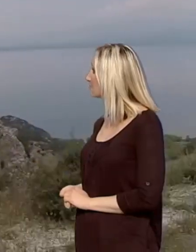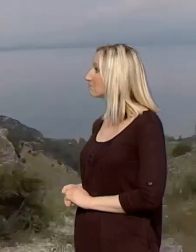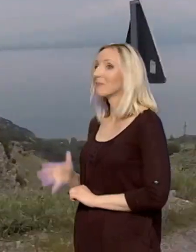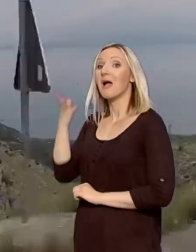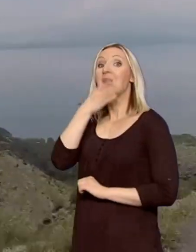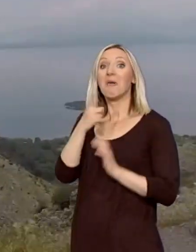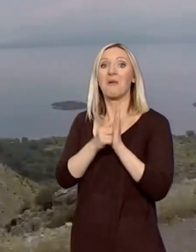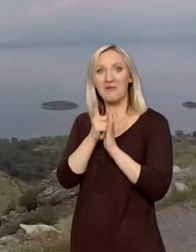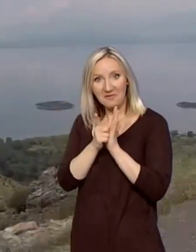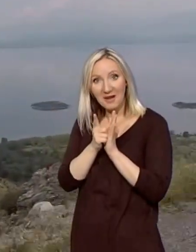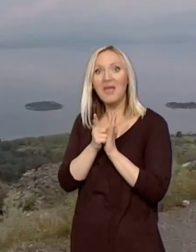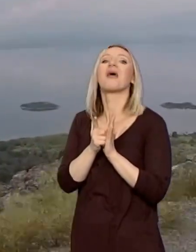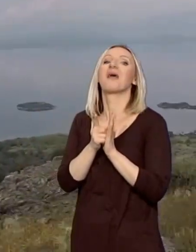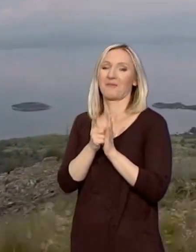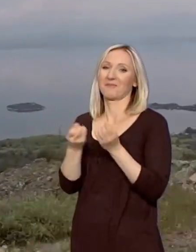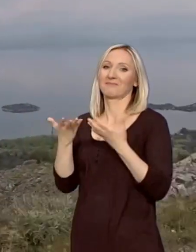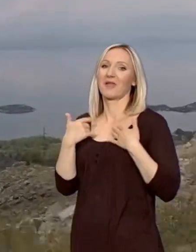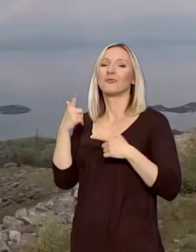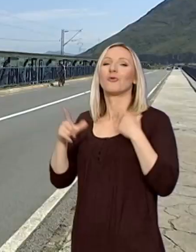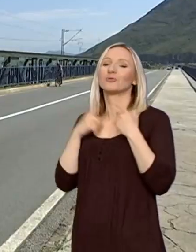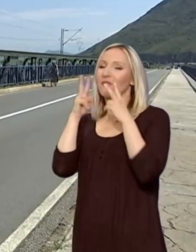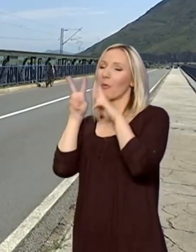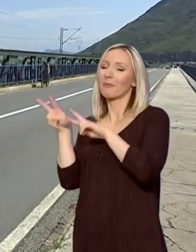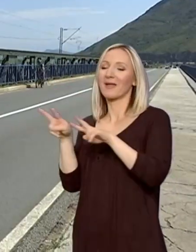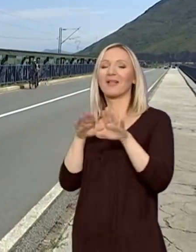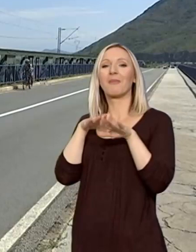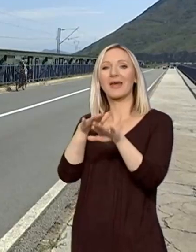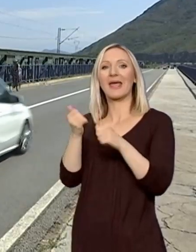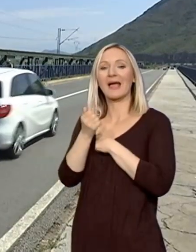Lepo vreme dozvolilo nam je da uživamo u predelima pored reke Zete i